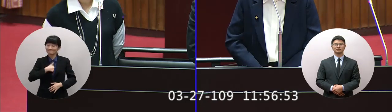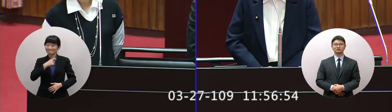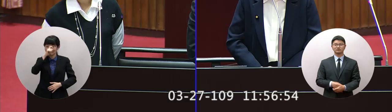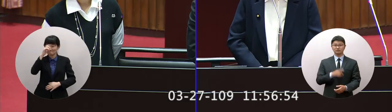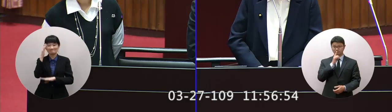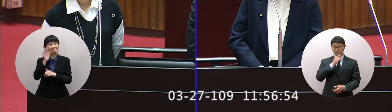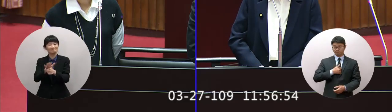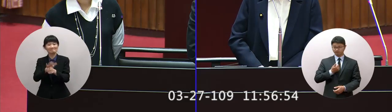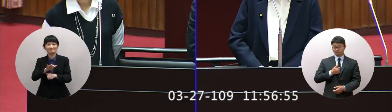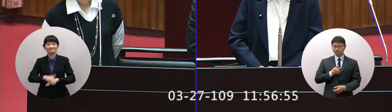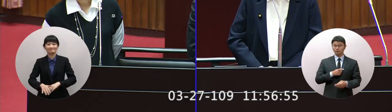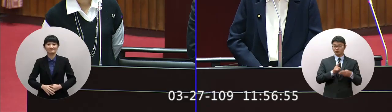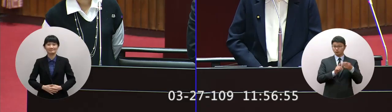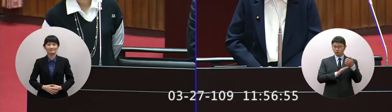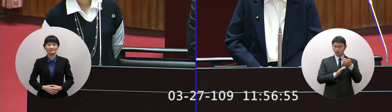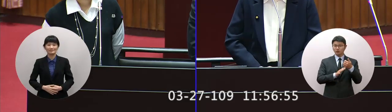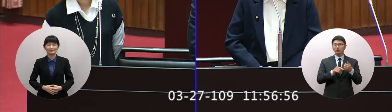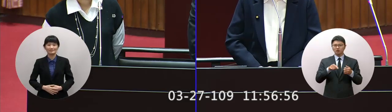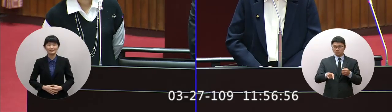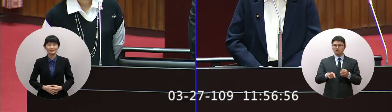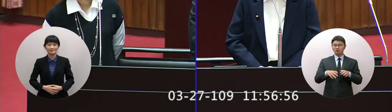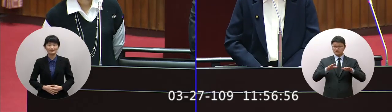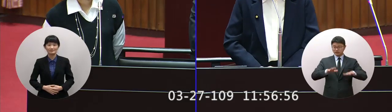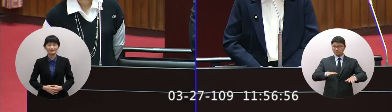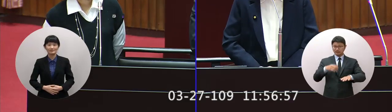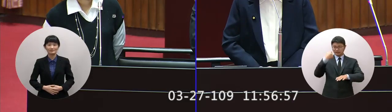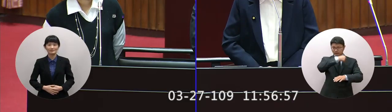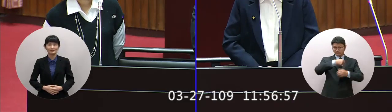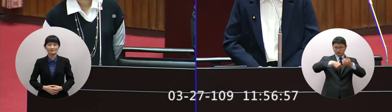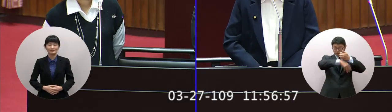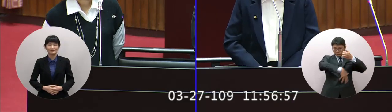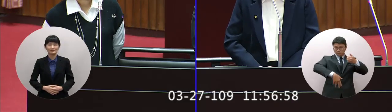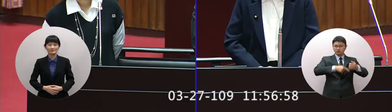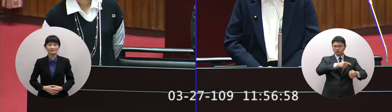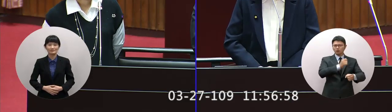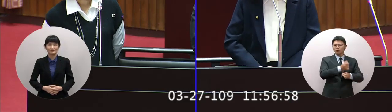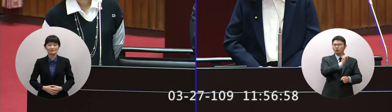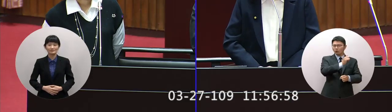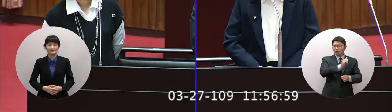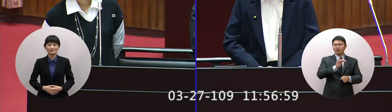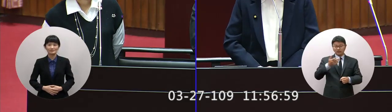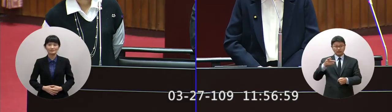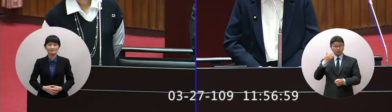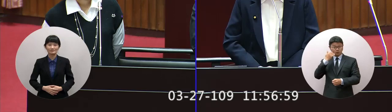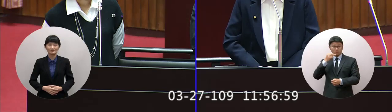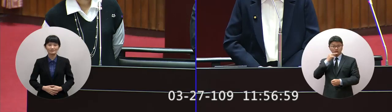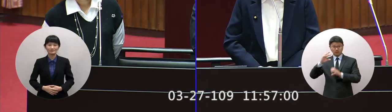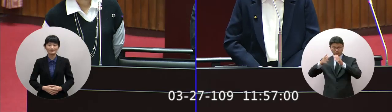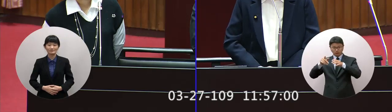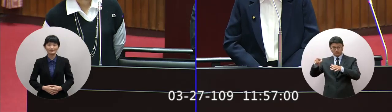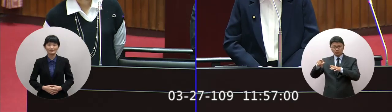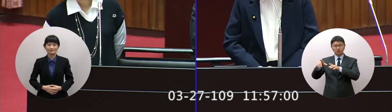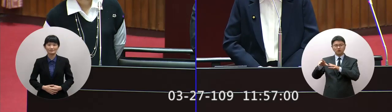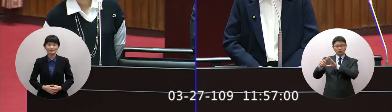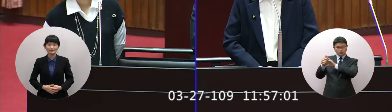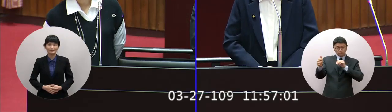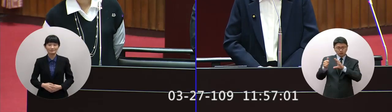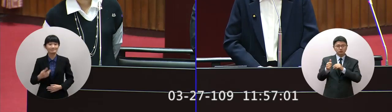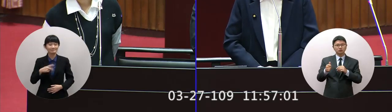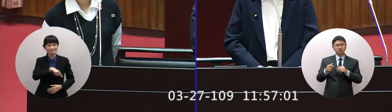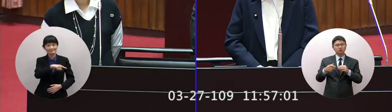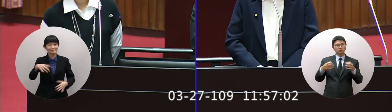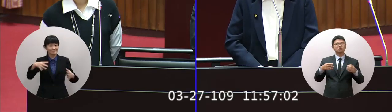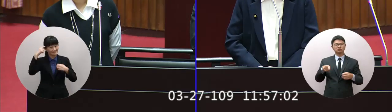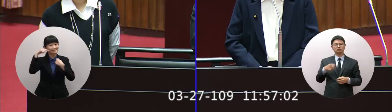真的，主委，我觉得以这个架构，我们做得很好。只是我觉得英国的这一套，搞不好我们也可以同时进行。 我们来研究一